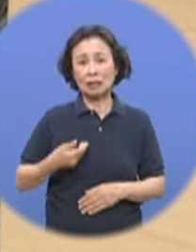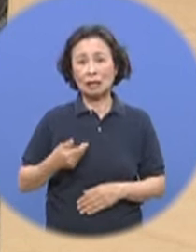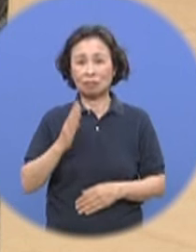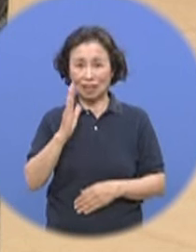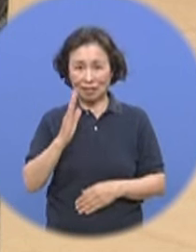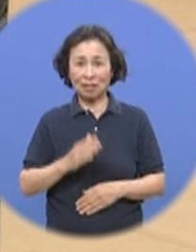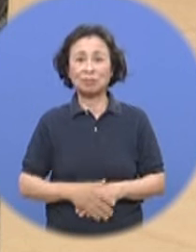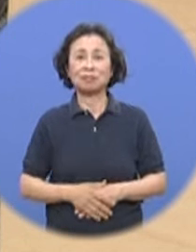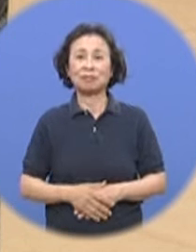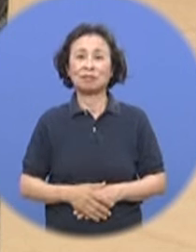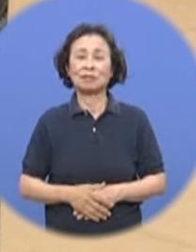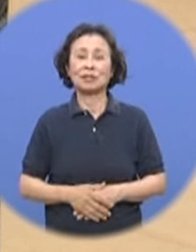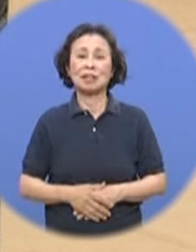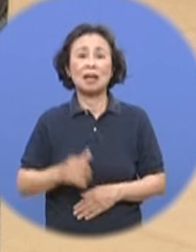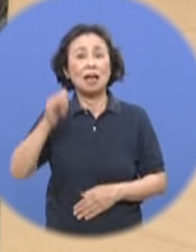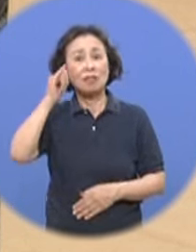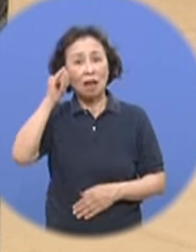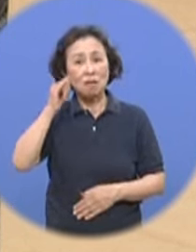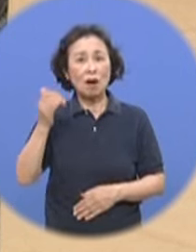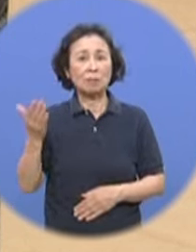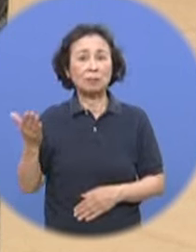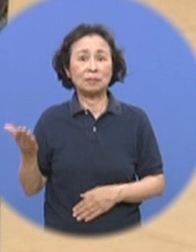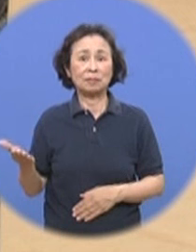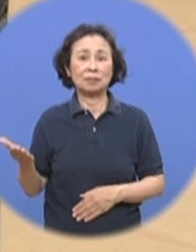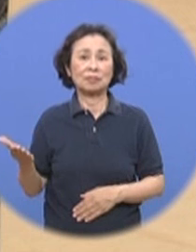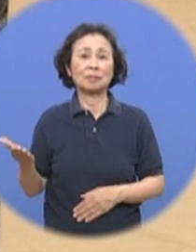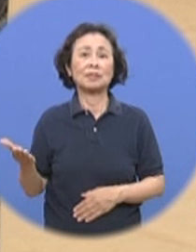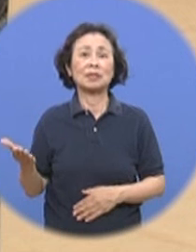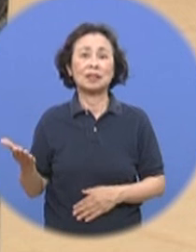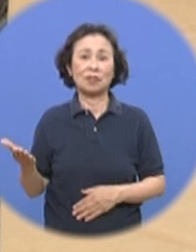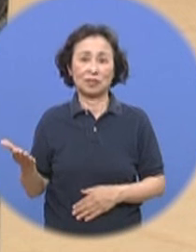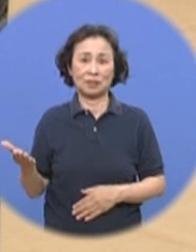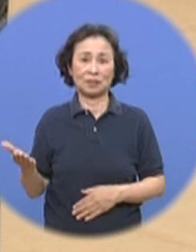。電話